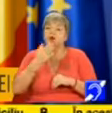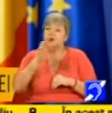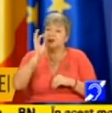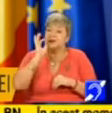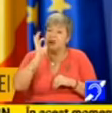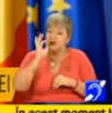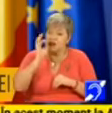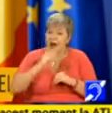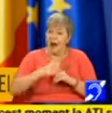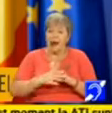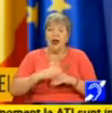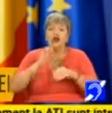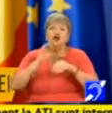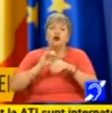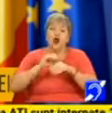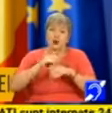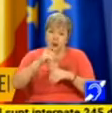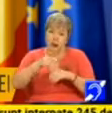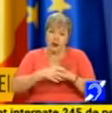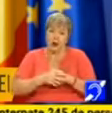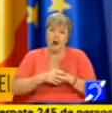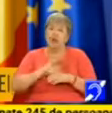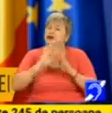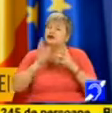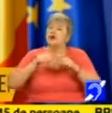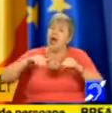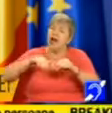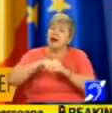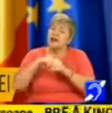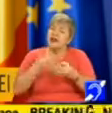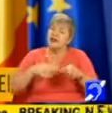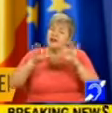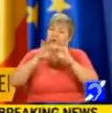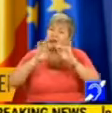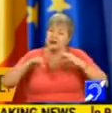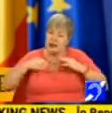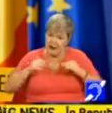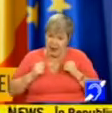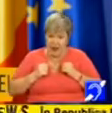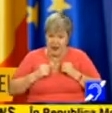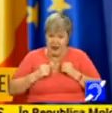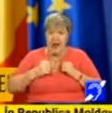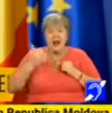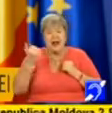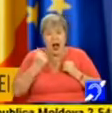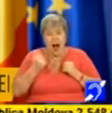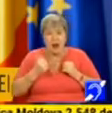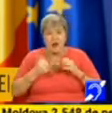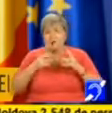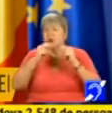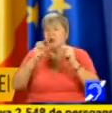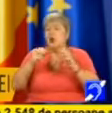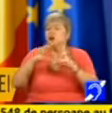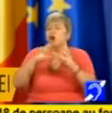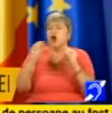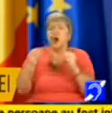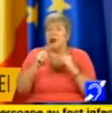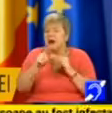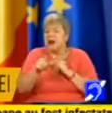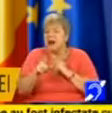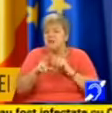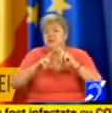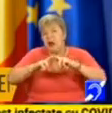speciale medicilor și personalului medical care, în timp ce majoritatea au